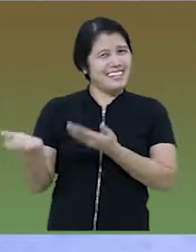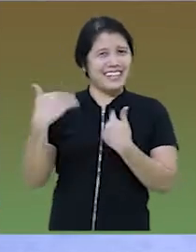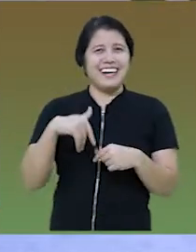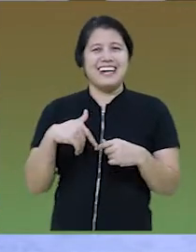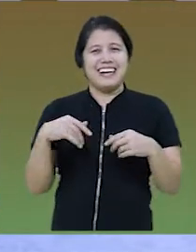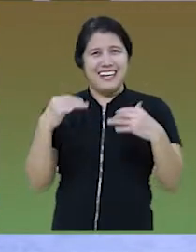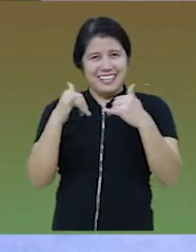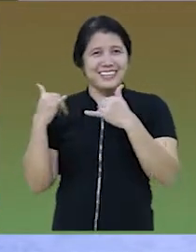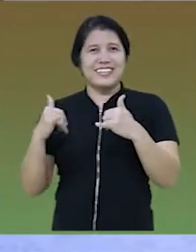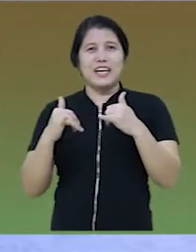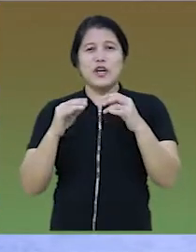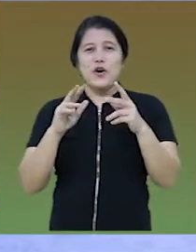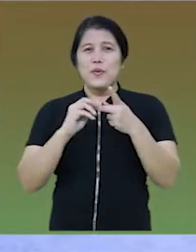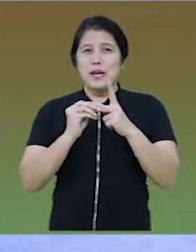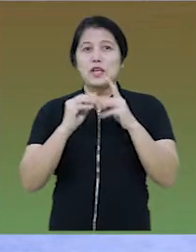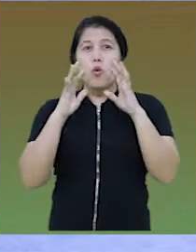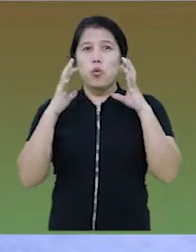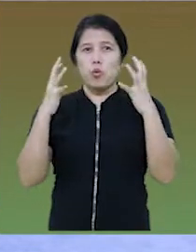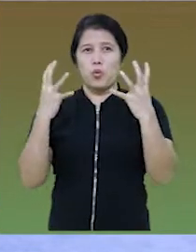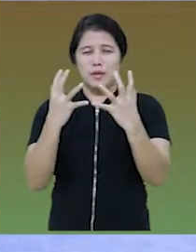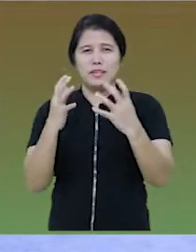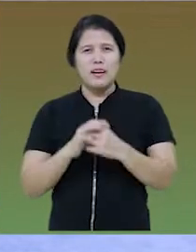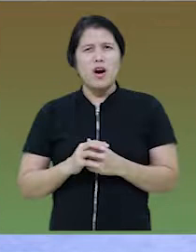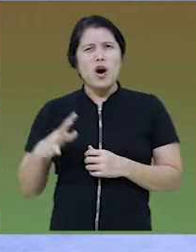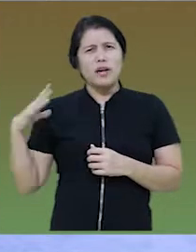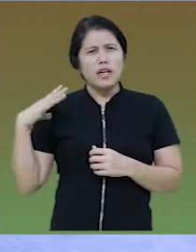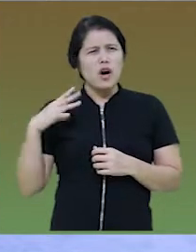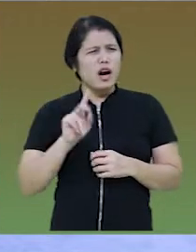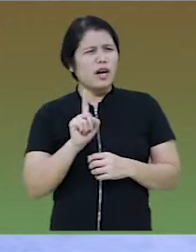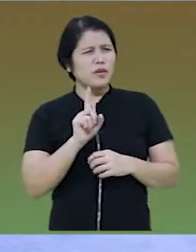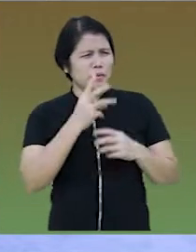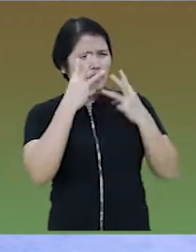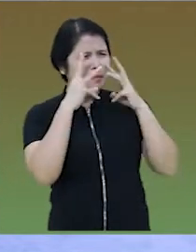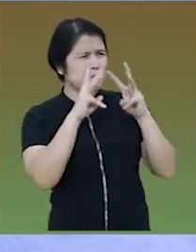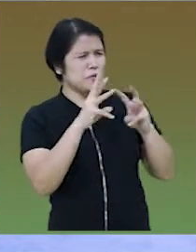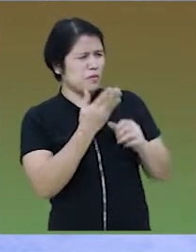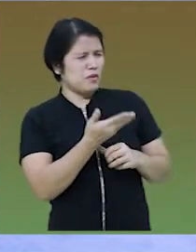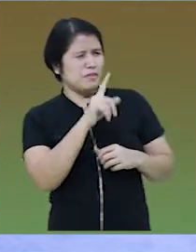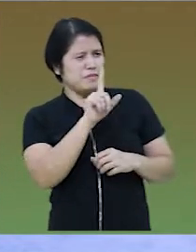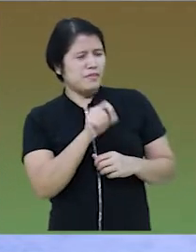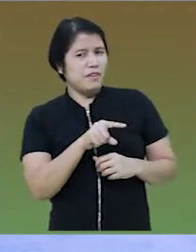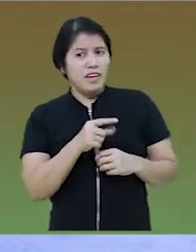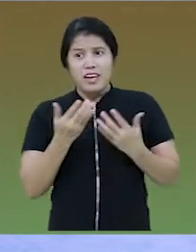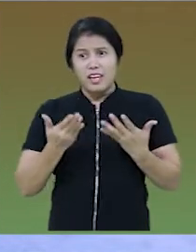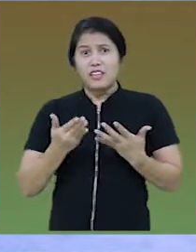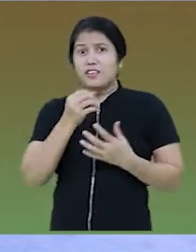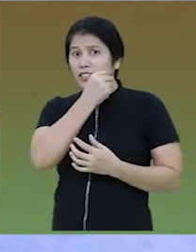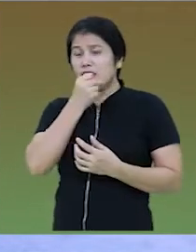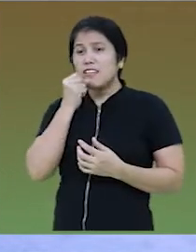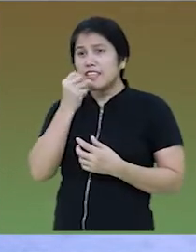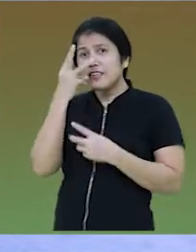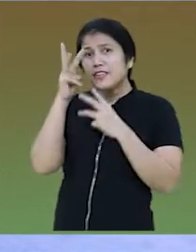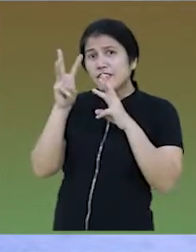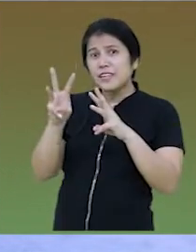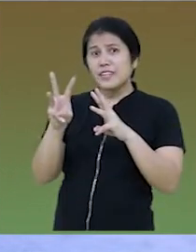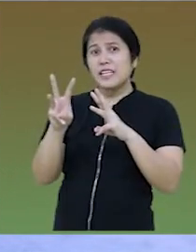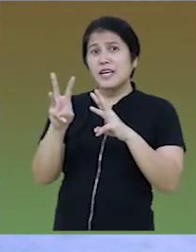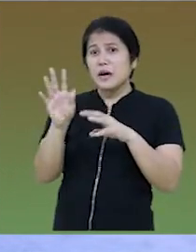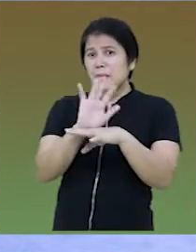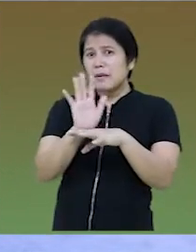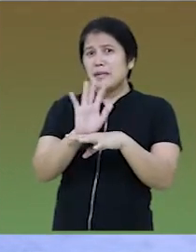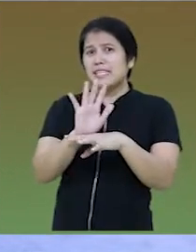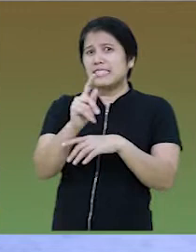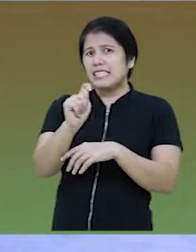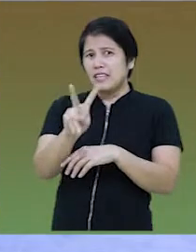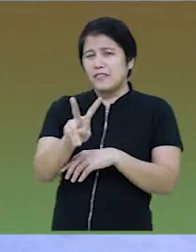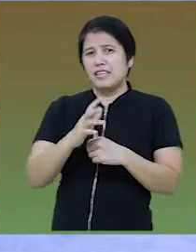Shen, halika. Laro tayo ng plastic balloon. Teka, ano yung pinapanood mo? Ito siya. Nanonood ako ng palabas